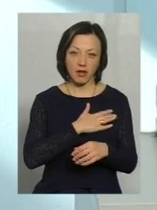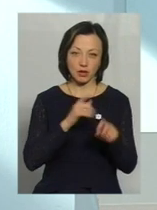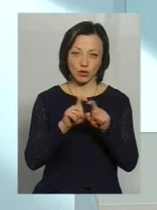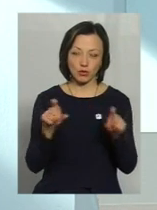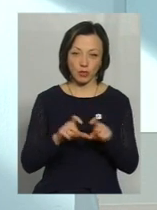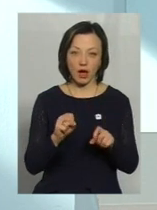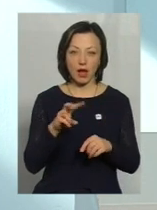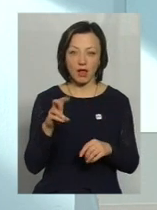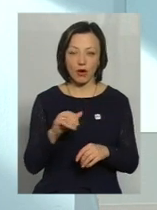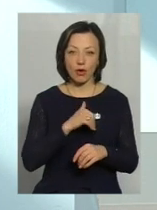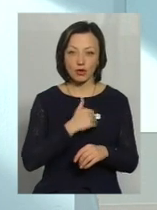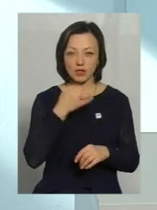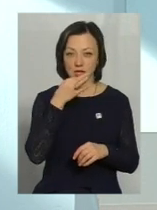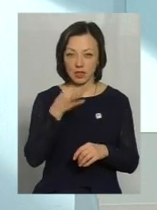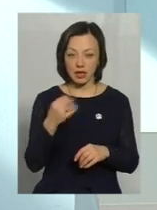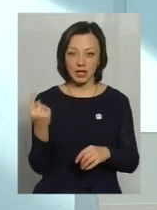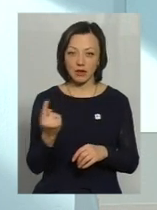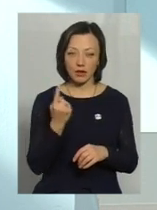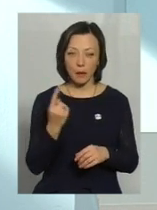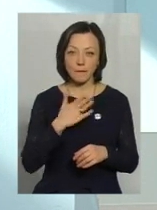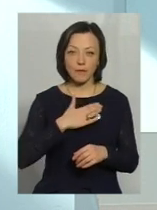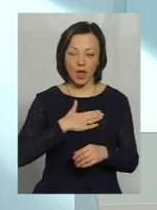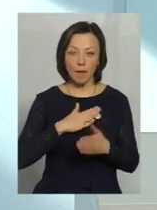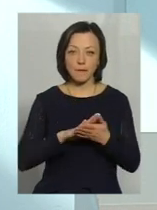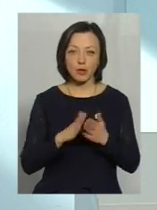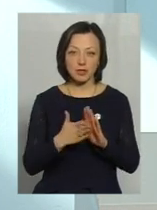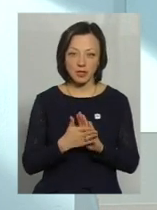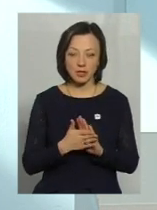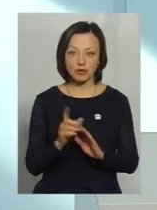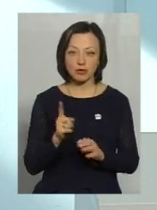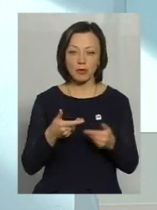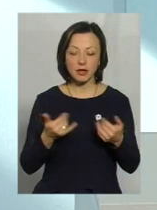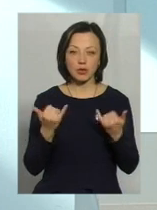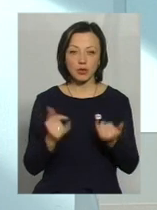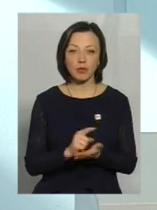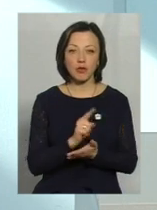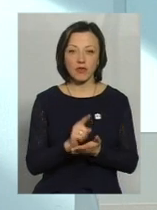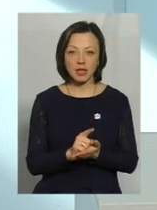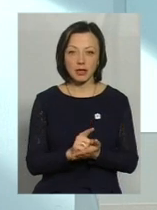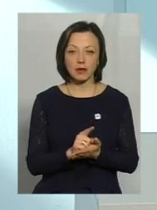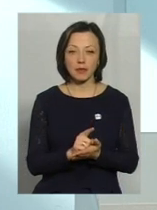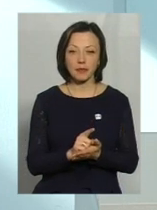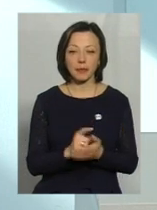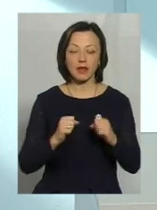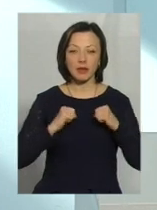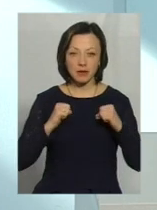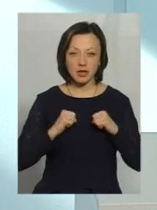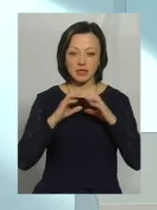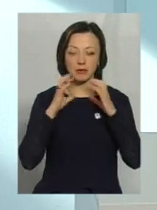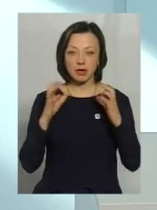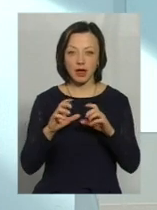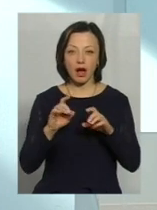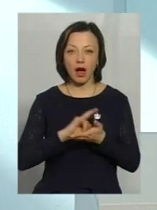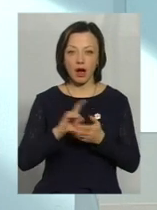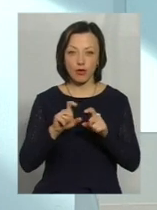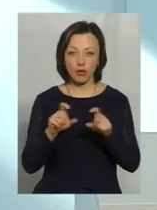структур. Але я хочу сказати єдине, моя така позиція, що ми сьогодні повинні прикрасти зусиль і зберегти